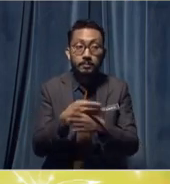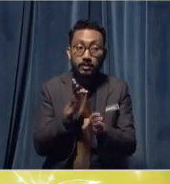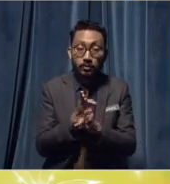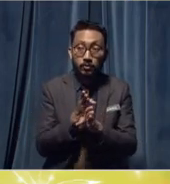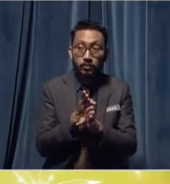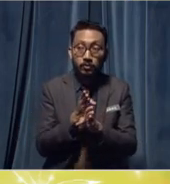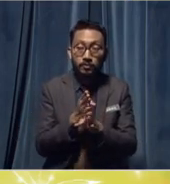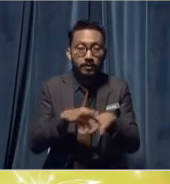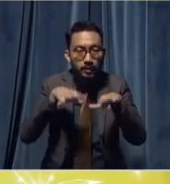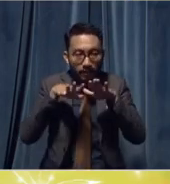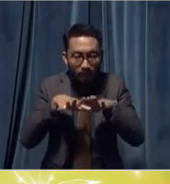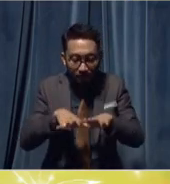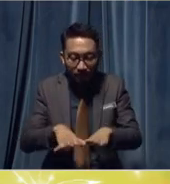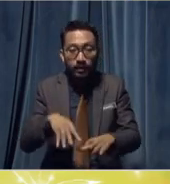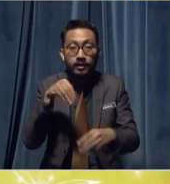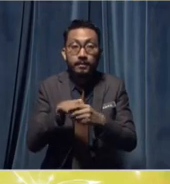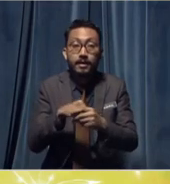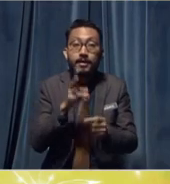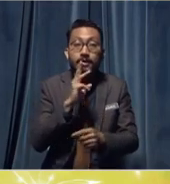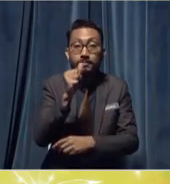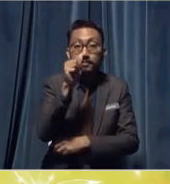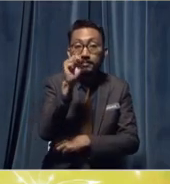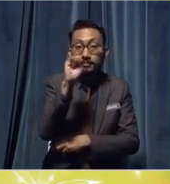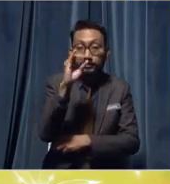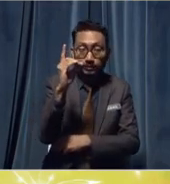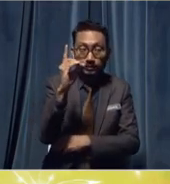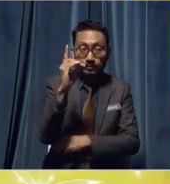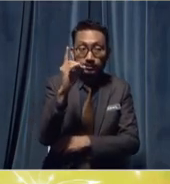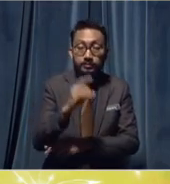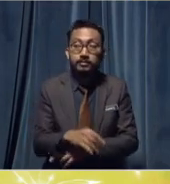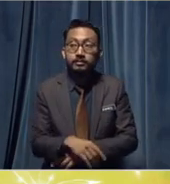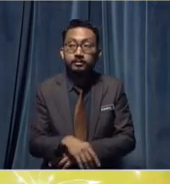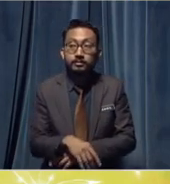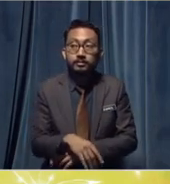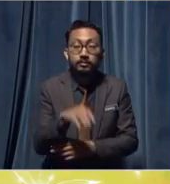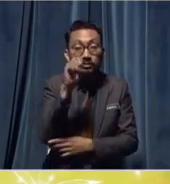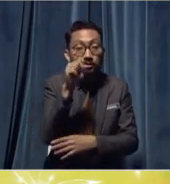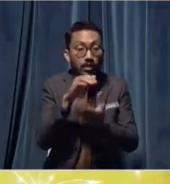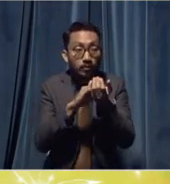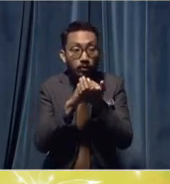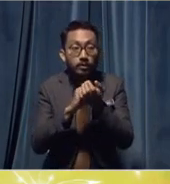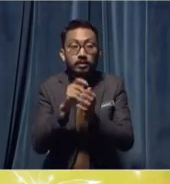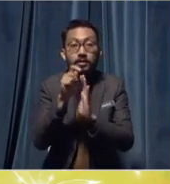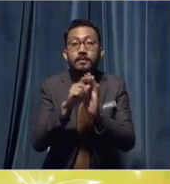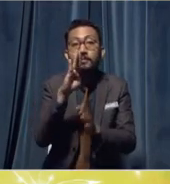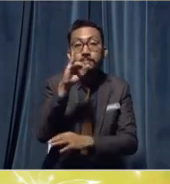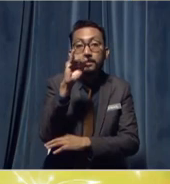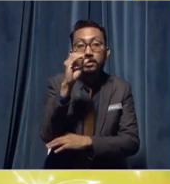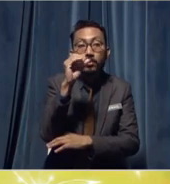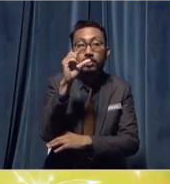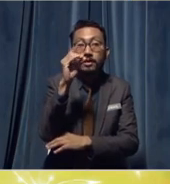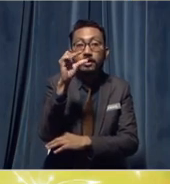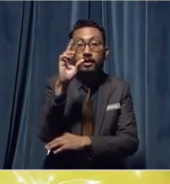Sumber bagi sabun adalah daripada semula jadi. Sabun pula